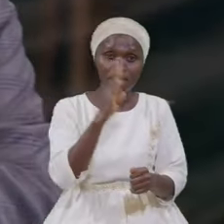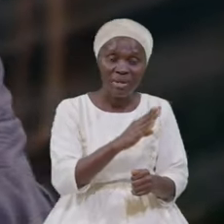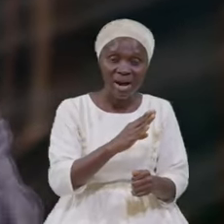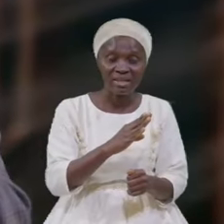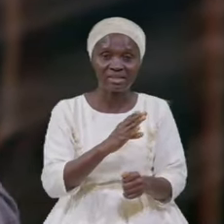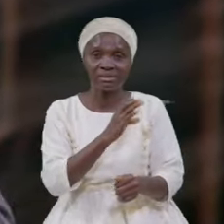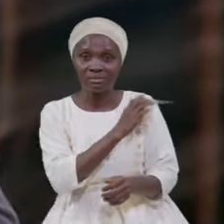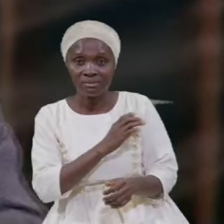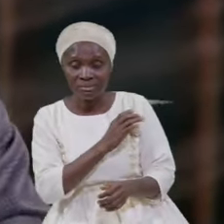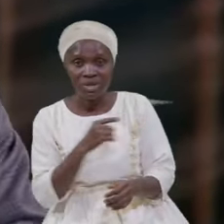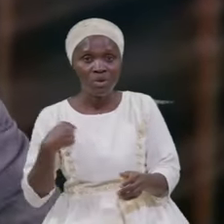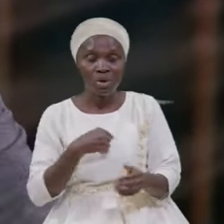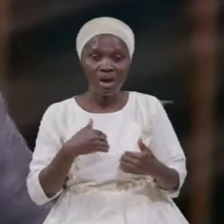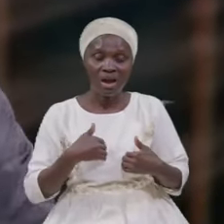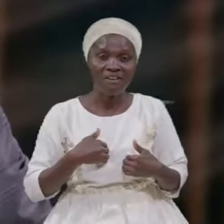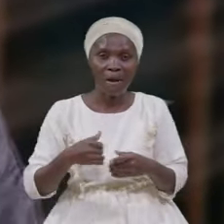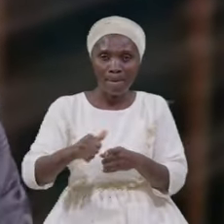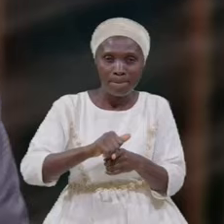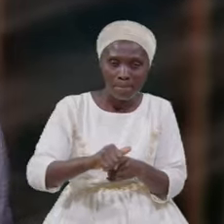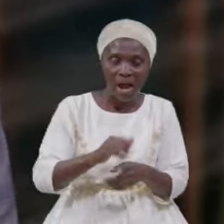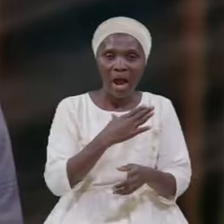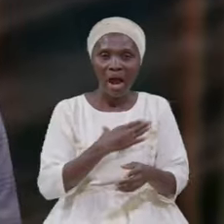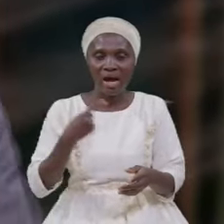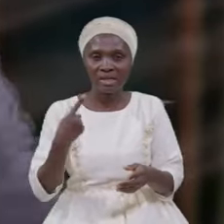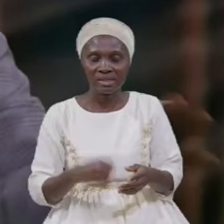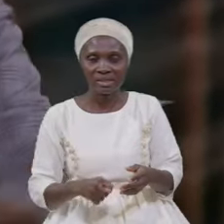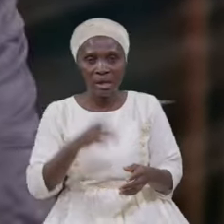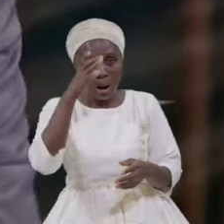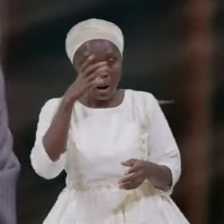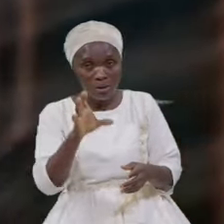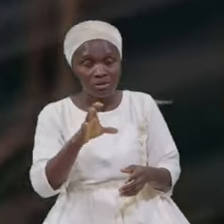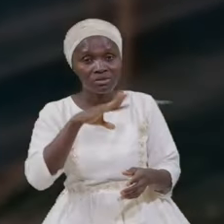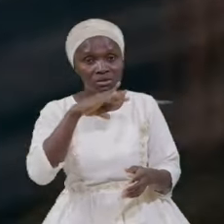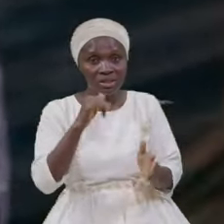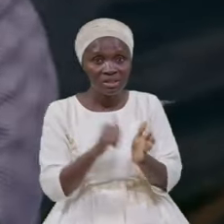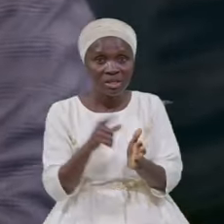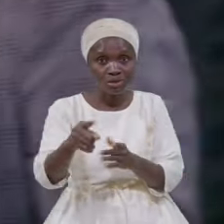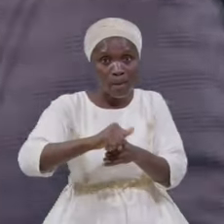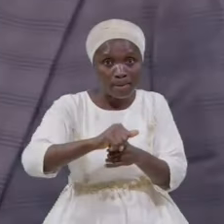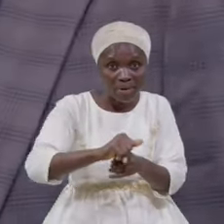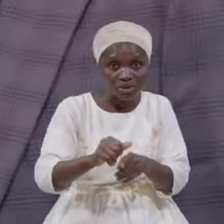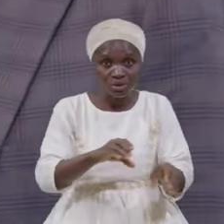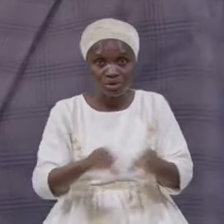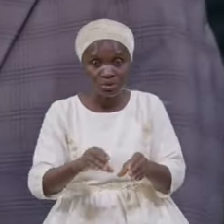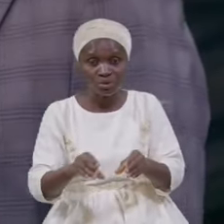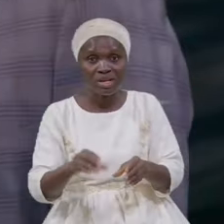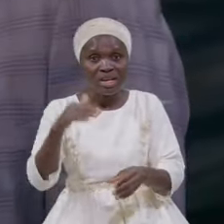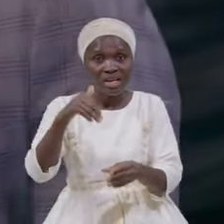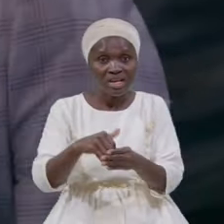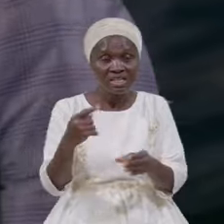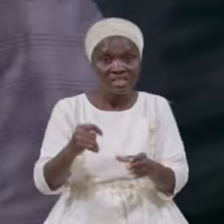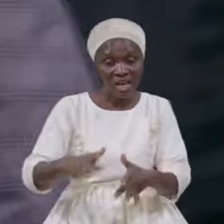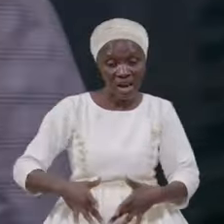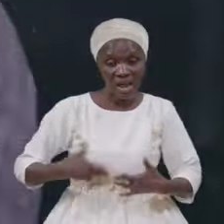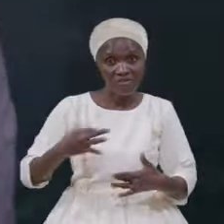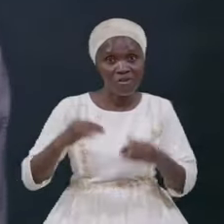la corruption que tu as perpétré et qui a coulé dans la vie de personnes différentes, il y